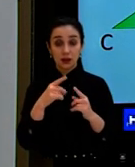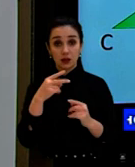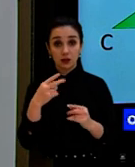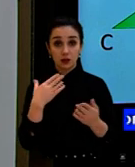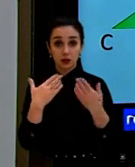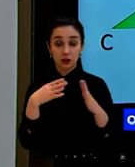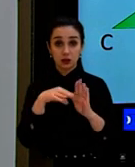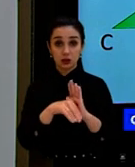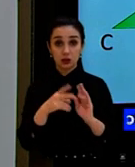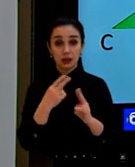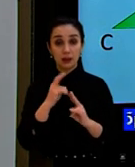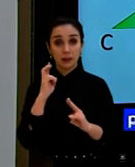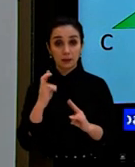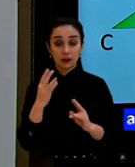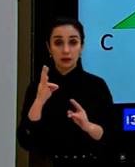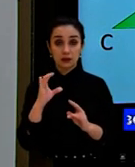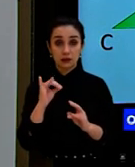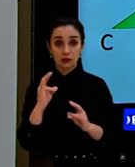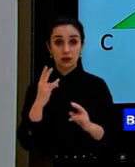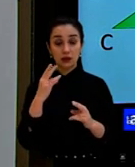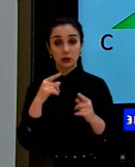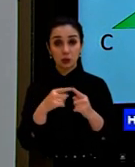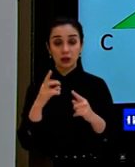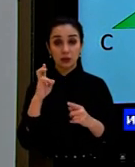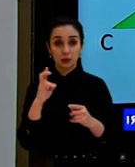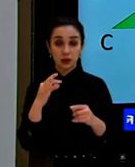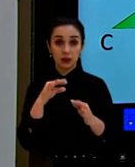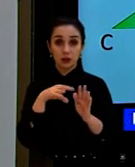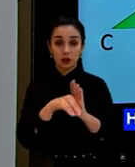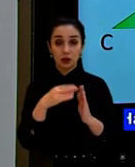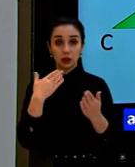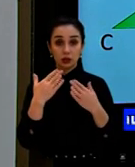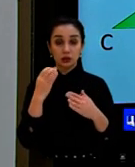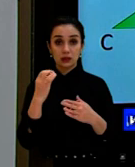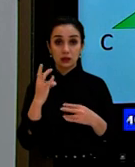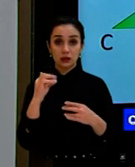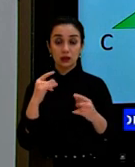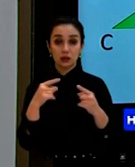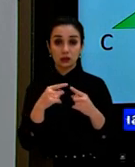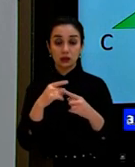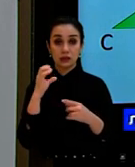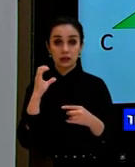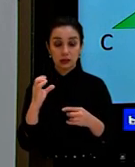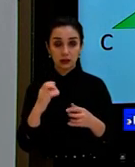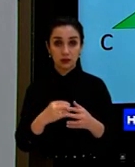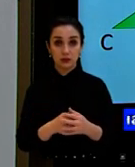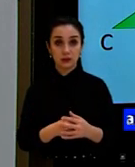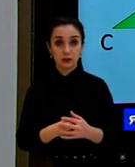равно отношению стороны Б на синус угла Б и равно отношению С на синус угла С.